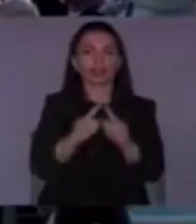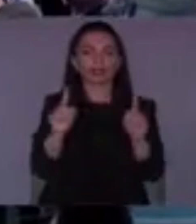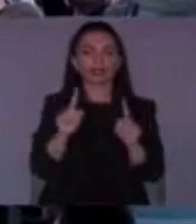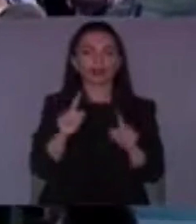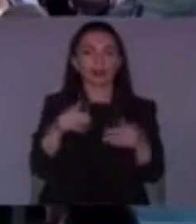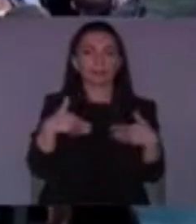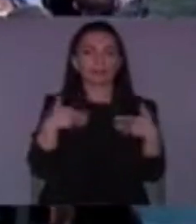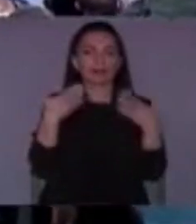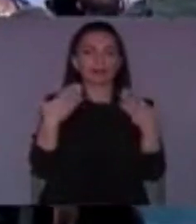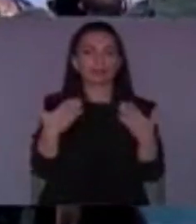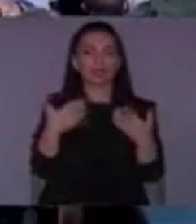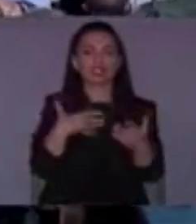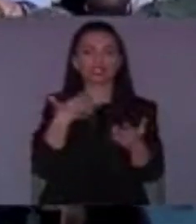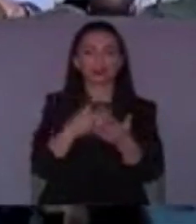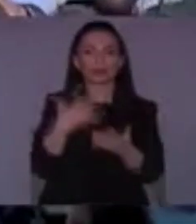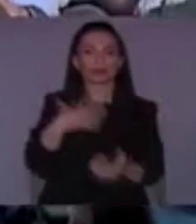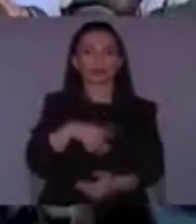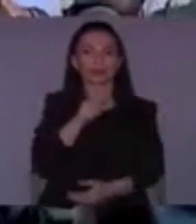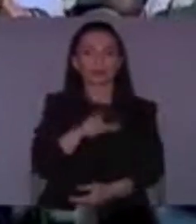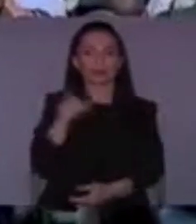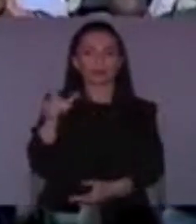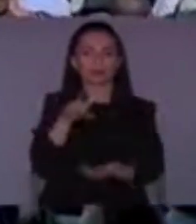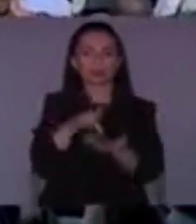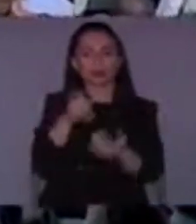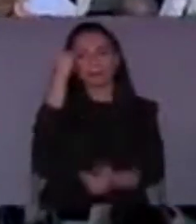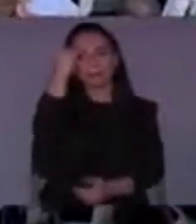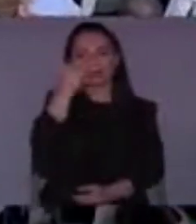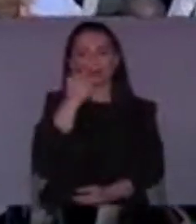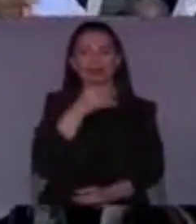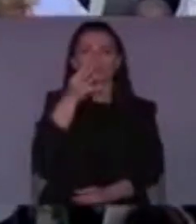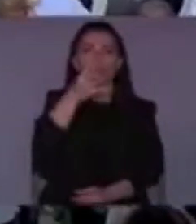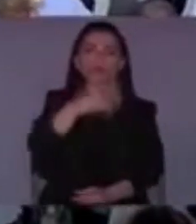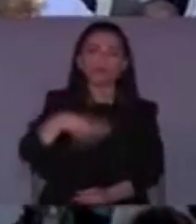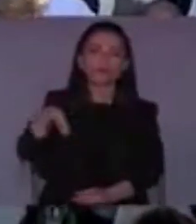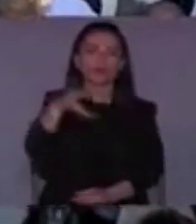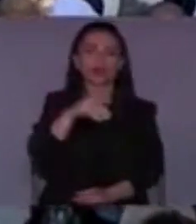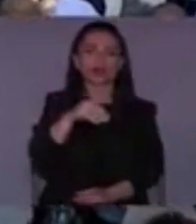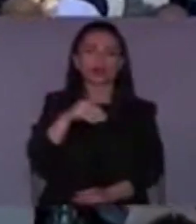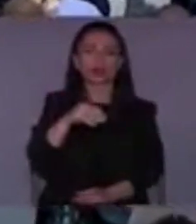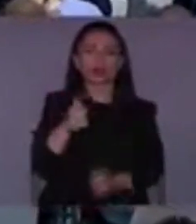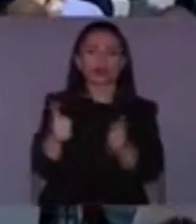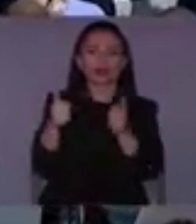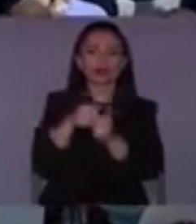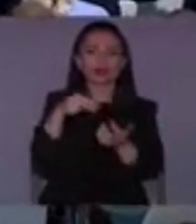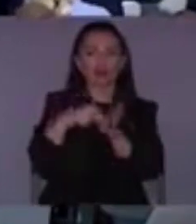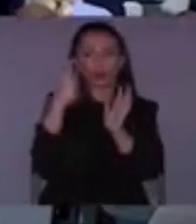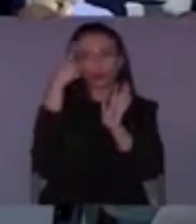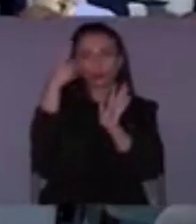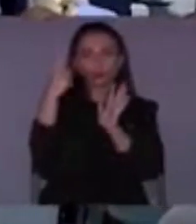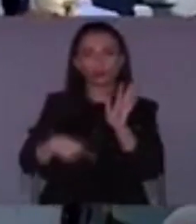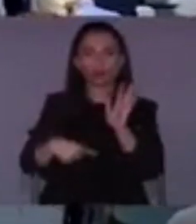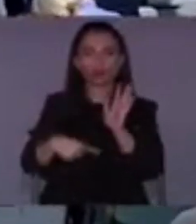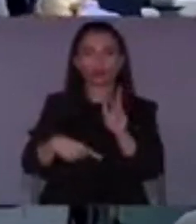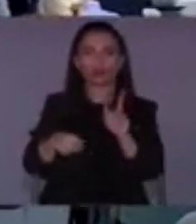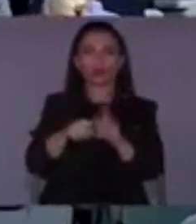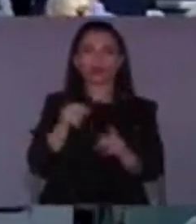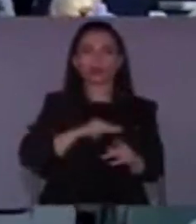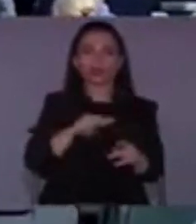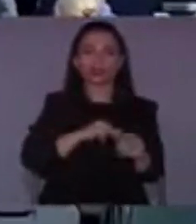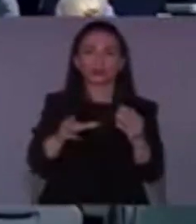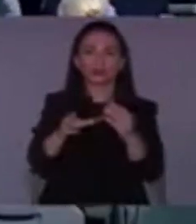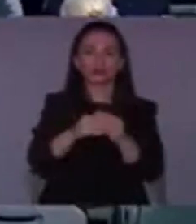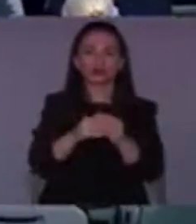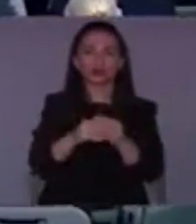განსაკუთრებით მივესალმები ჩემს თბილისელებს. მადლობას მოგახსენებთ ყველას თანადგომისთვის, ნდობისთვის,